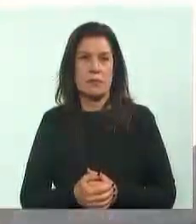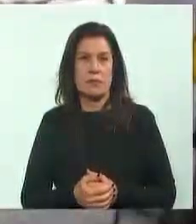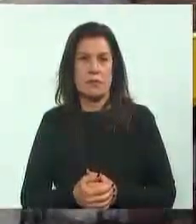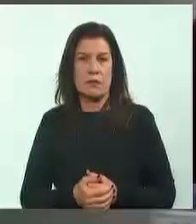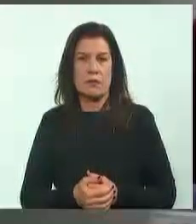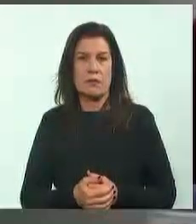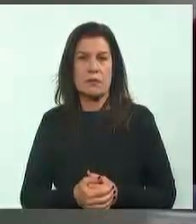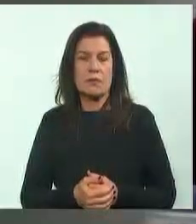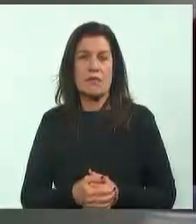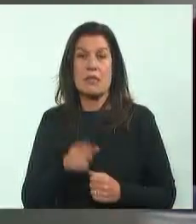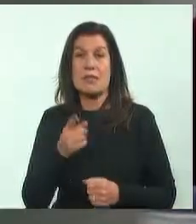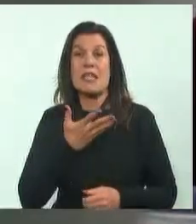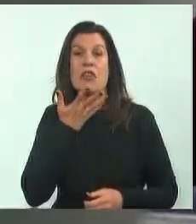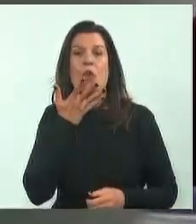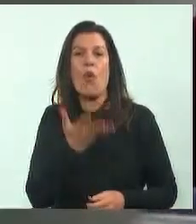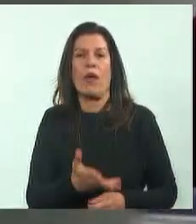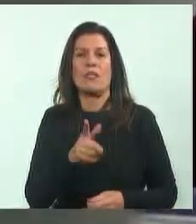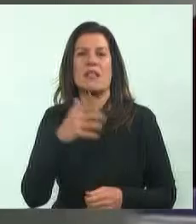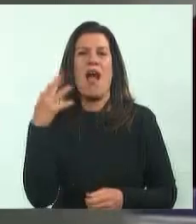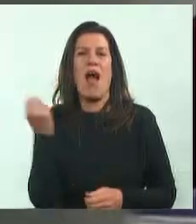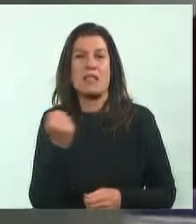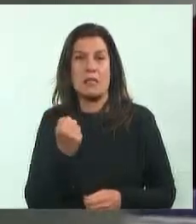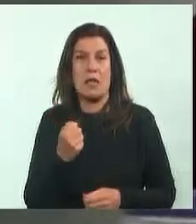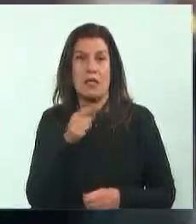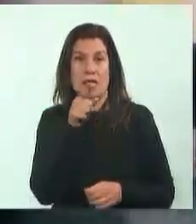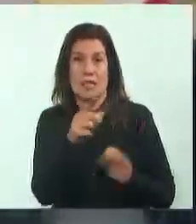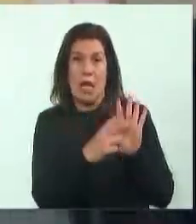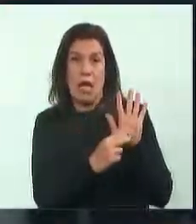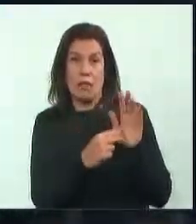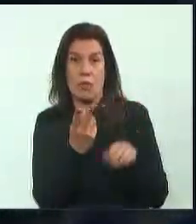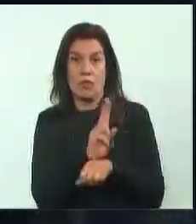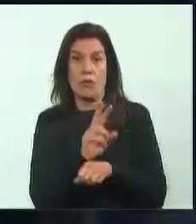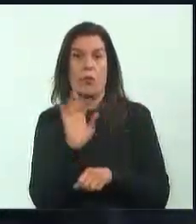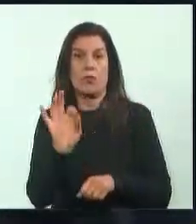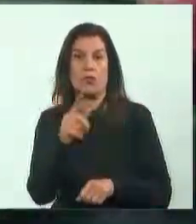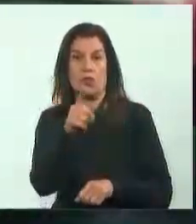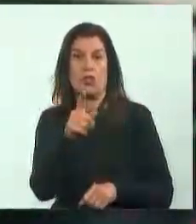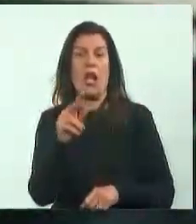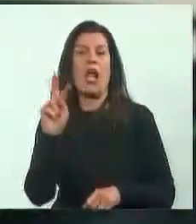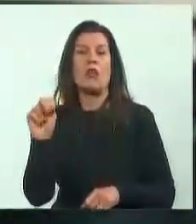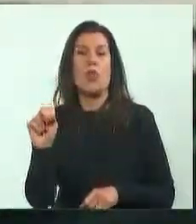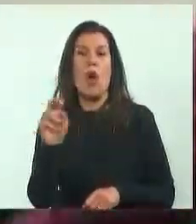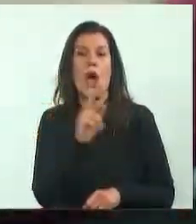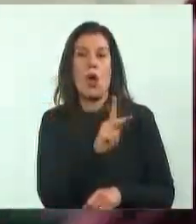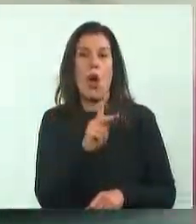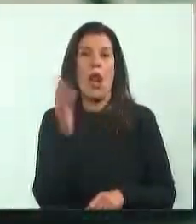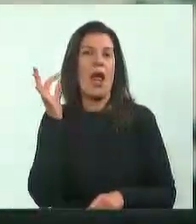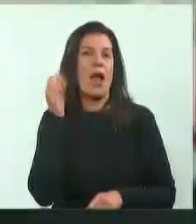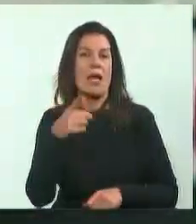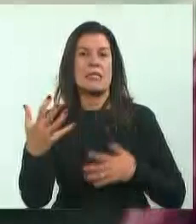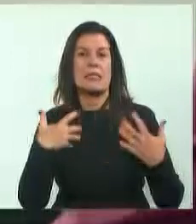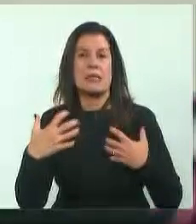זה דוחה, זה אכזרי, זה נמוך. אלו התמונות המזויפות של הקורבן הבא, נועה קולר, השחקנית. באתר שלי אתם תוקפות.